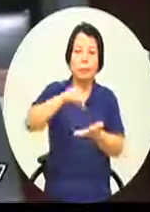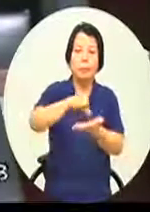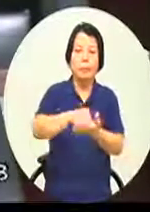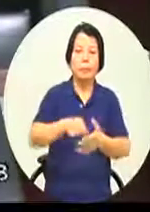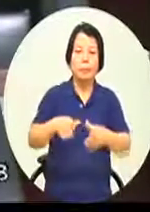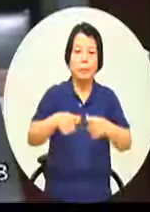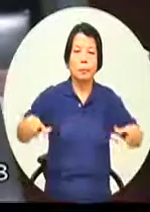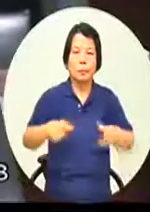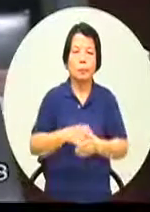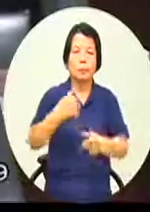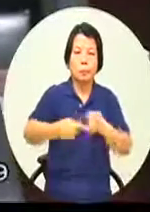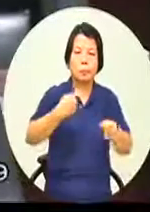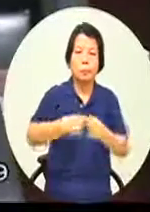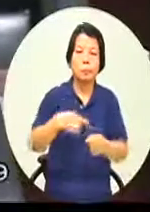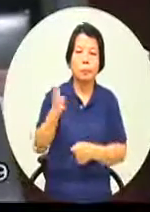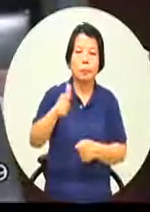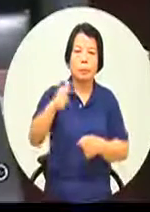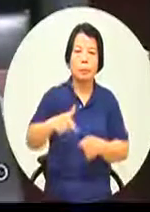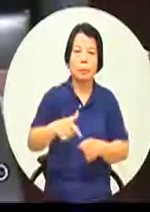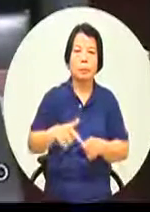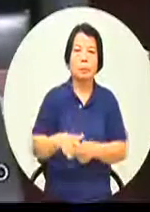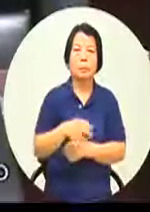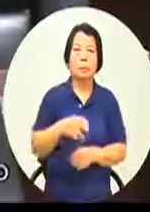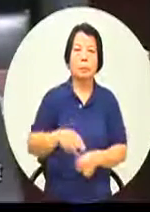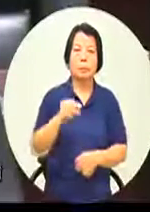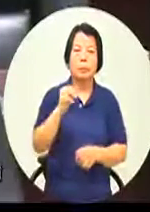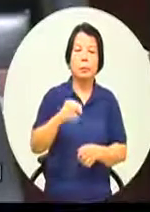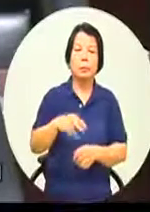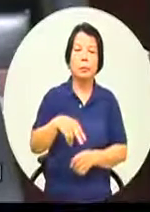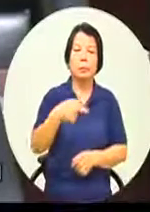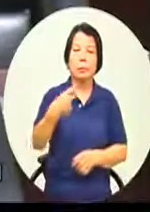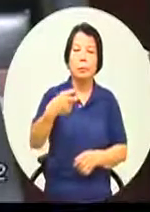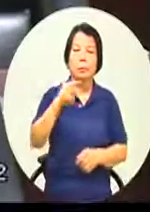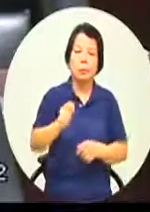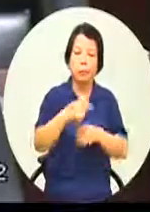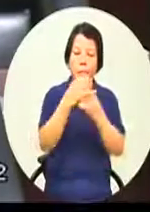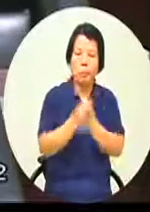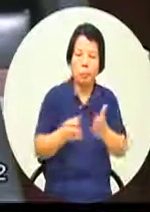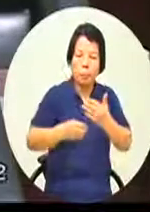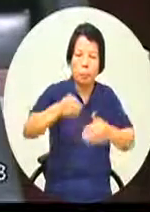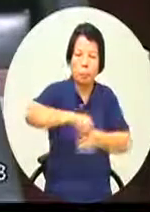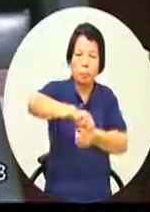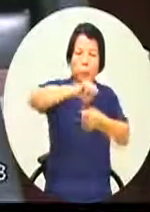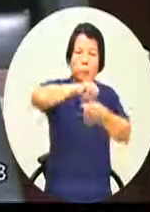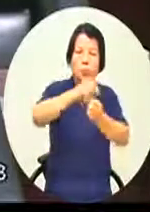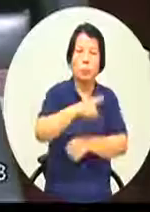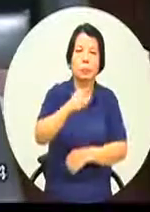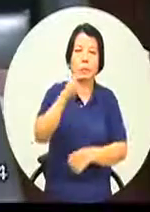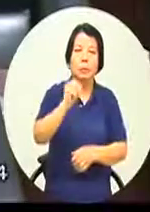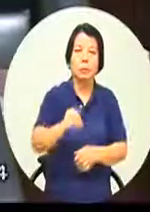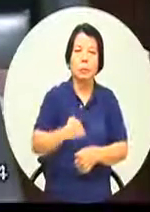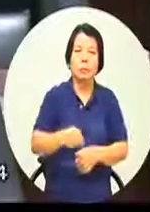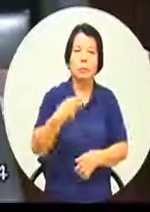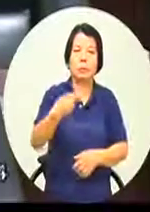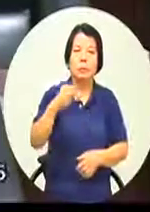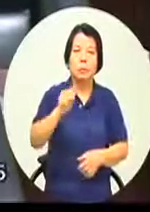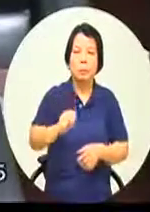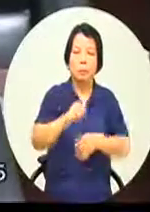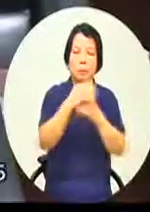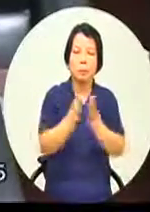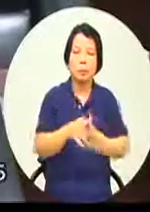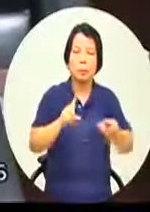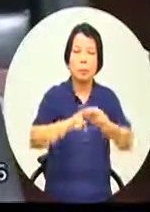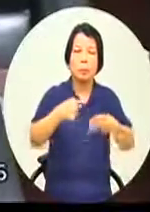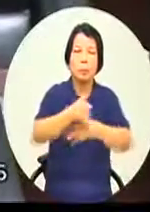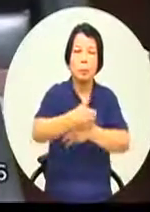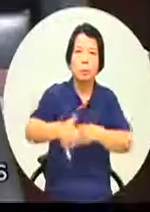从一年的6000公顷提升到10000公顷。那我想哈，这个我不太确定，我们的主委政策这